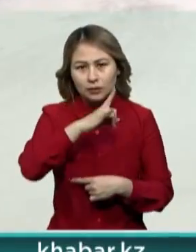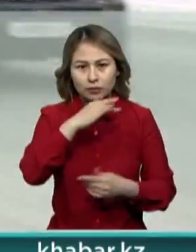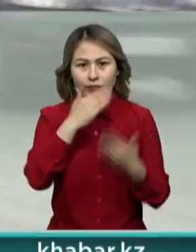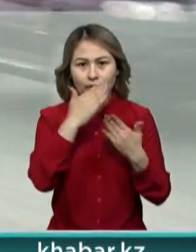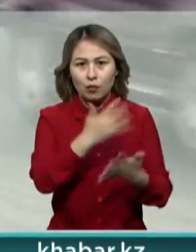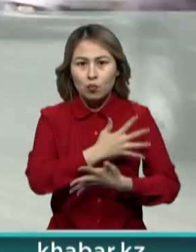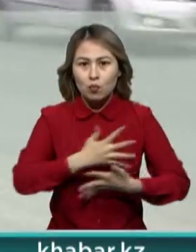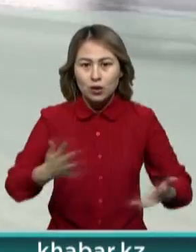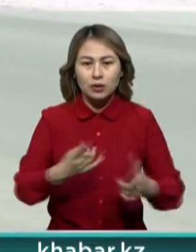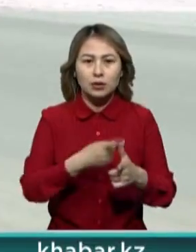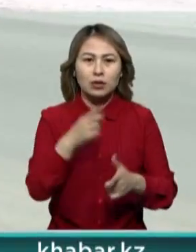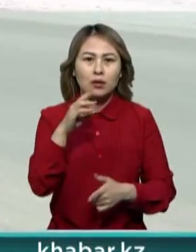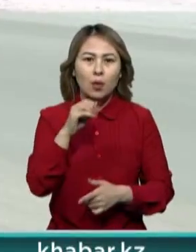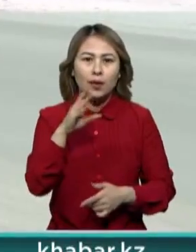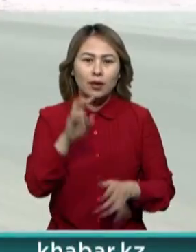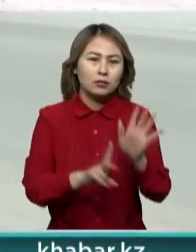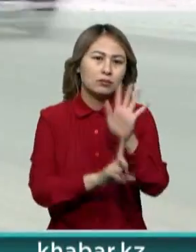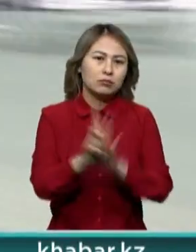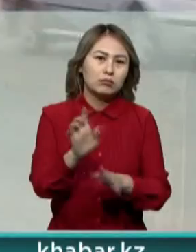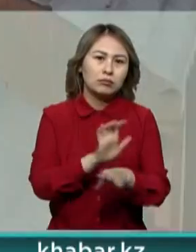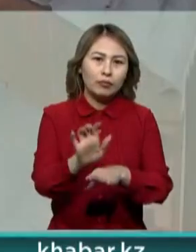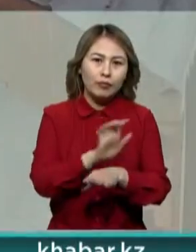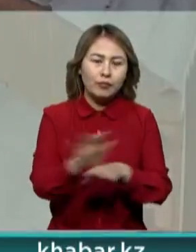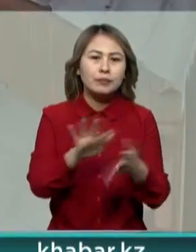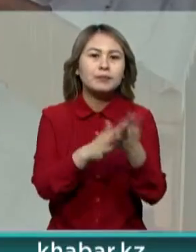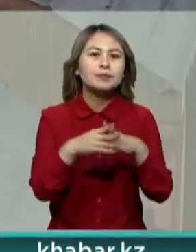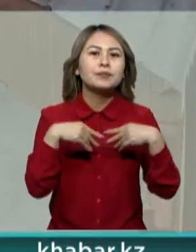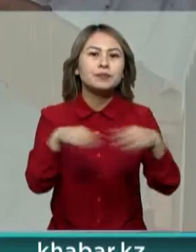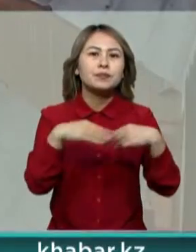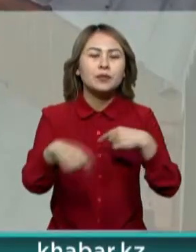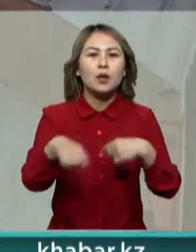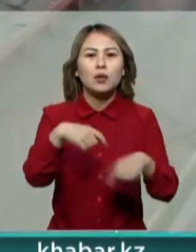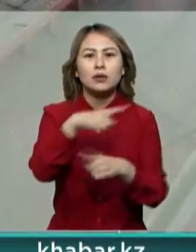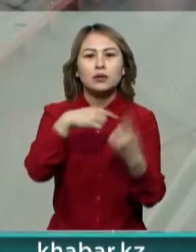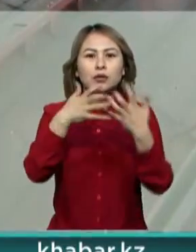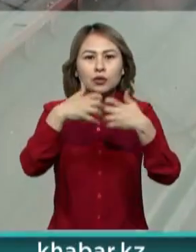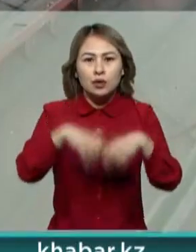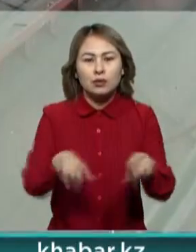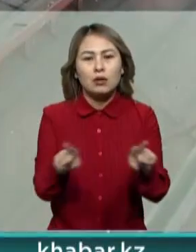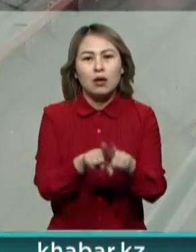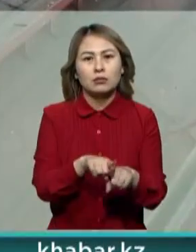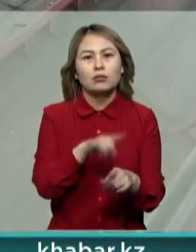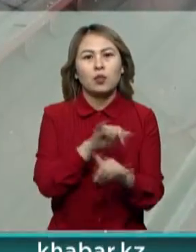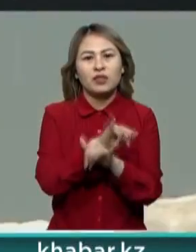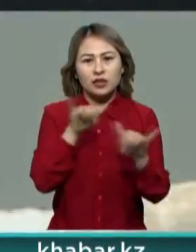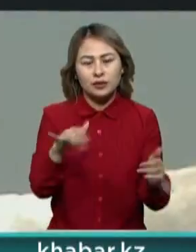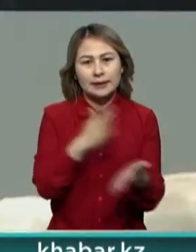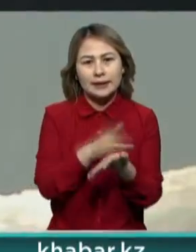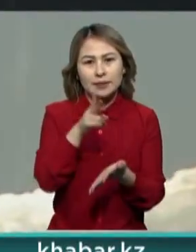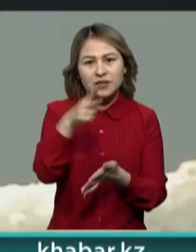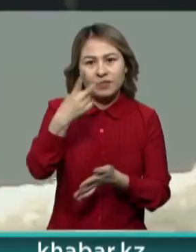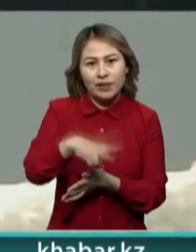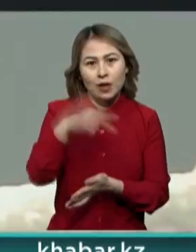Қазақстанға тиесілі. Оның негізгі бөлігі тау-кен өнімдері болғанымен отандық ауыл шаруашылық тауарларына деген сұраныс та артып келеді.